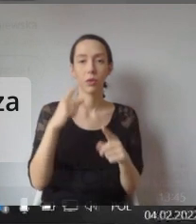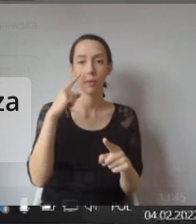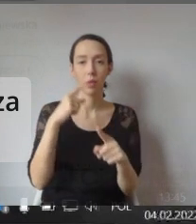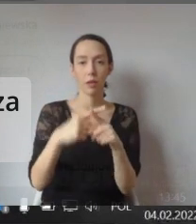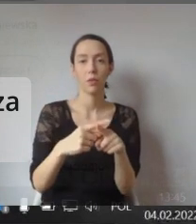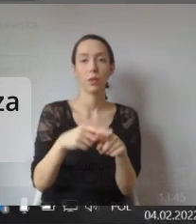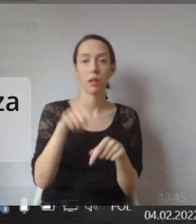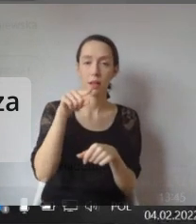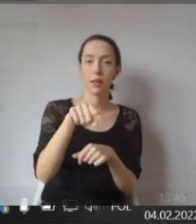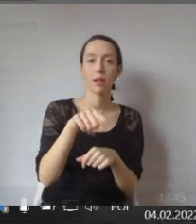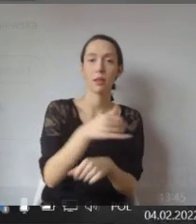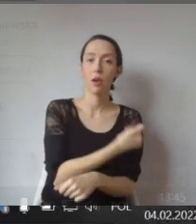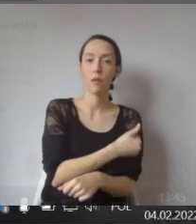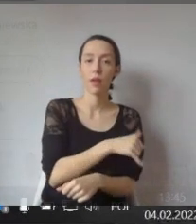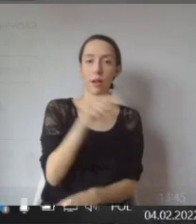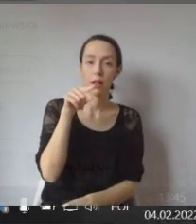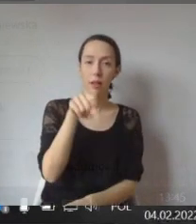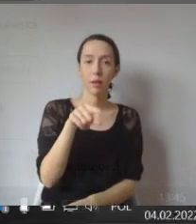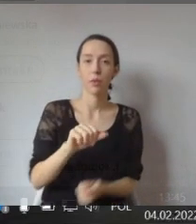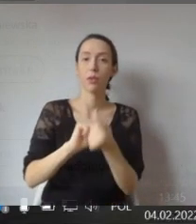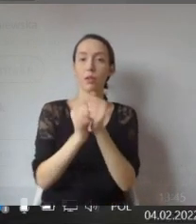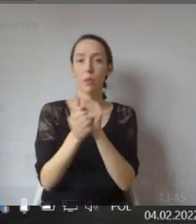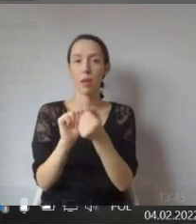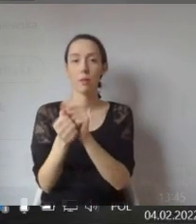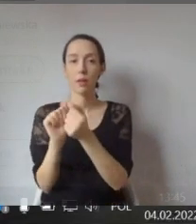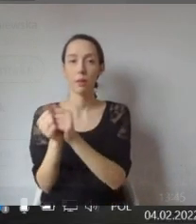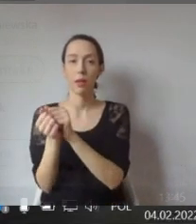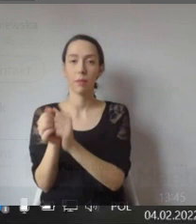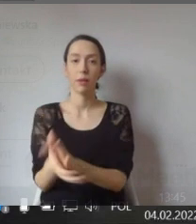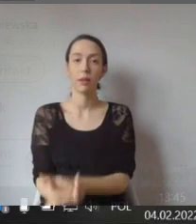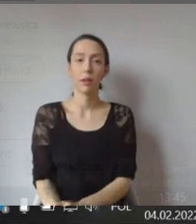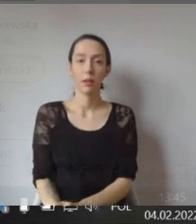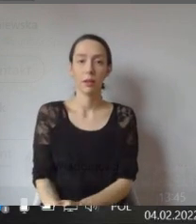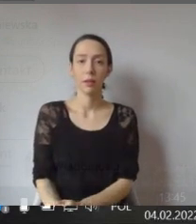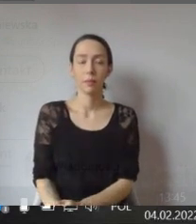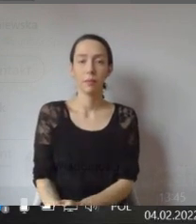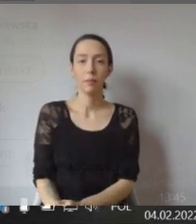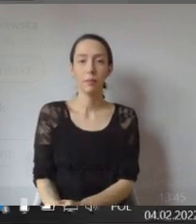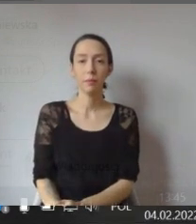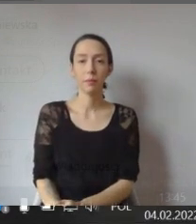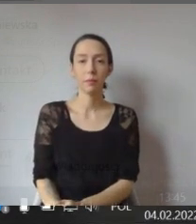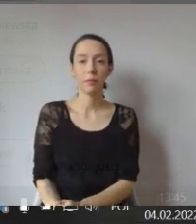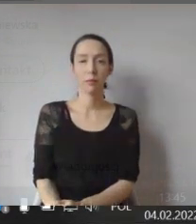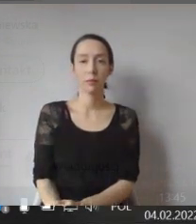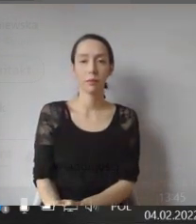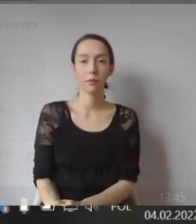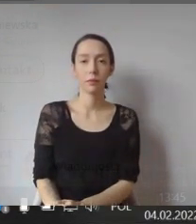za pomocą ołówka, ona jest edytowalna, tak? Czyli tutaj możecie coś po prostu sobie